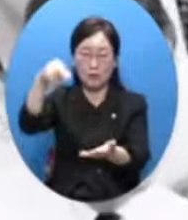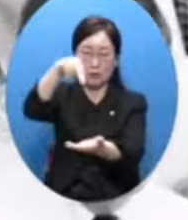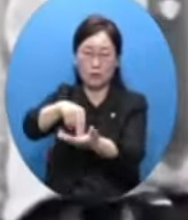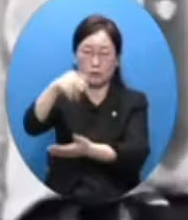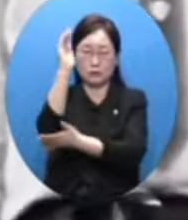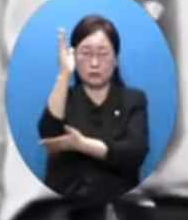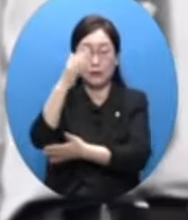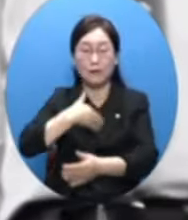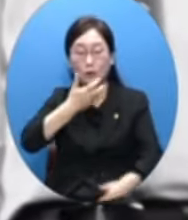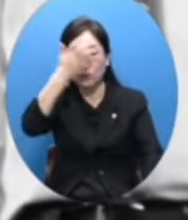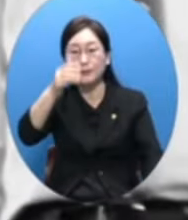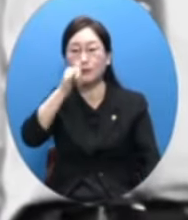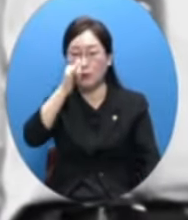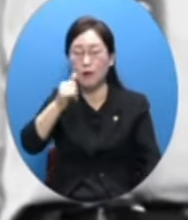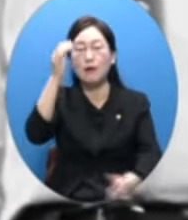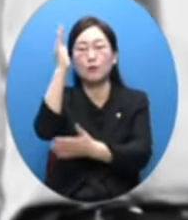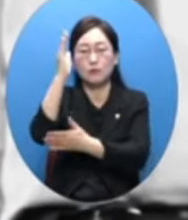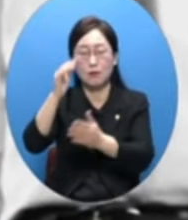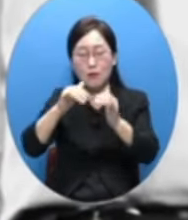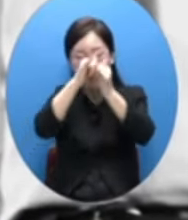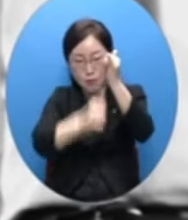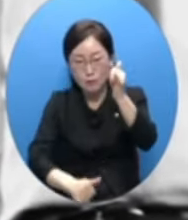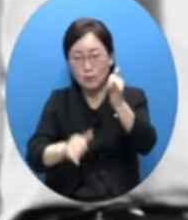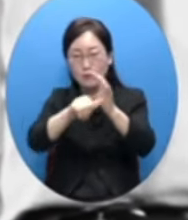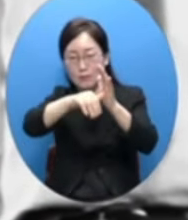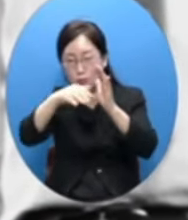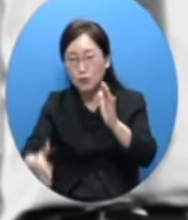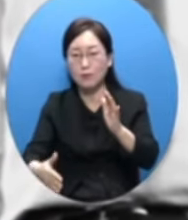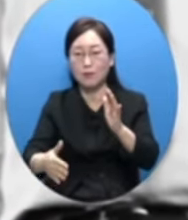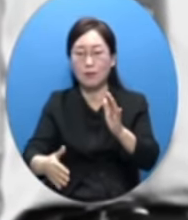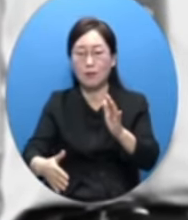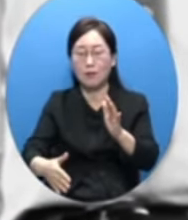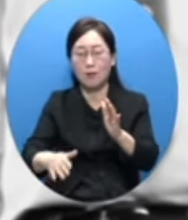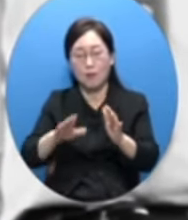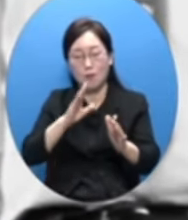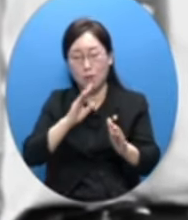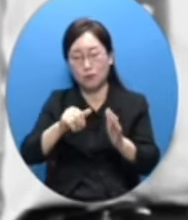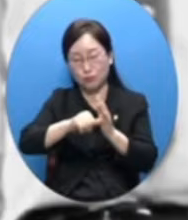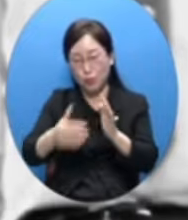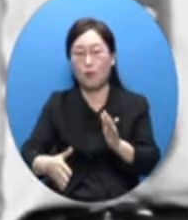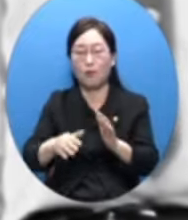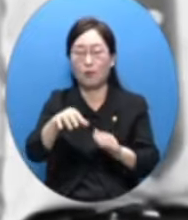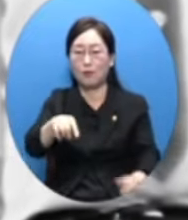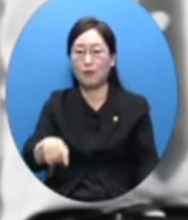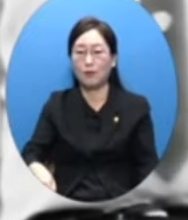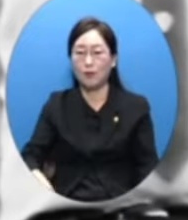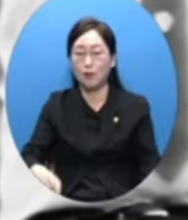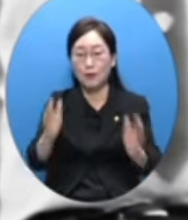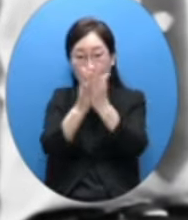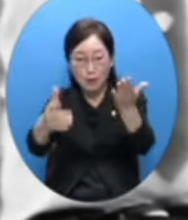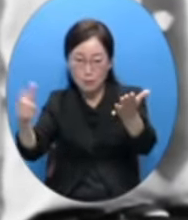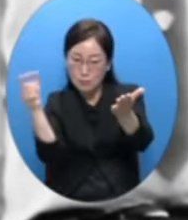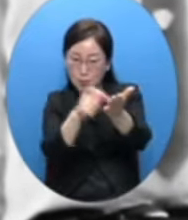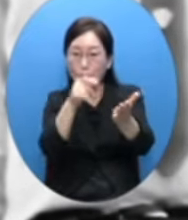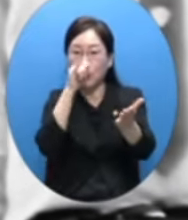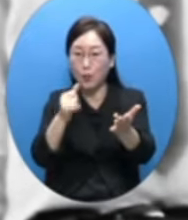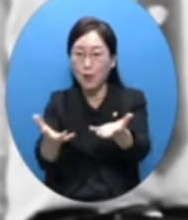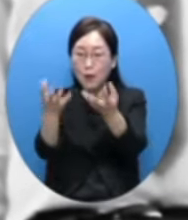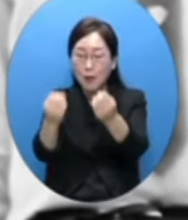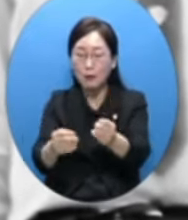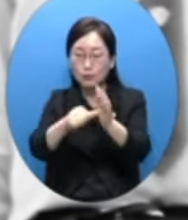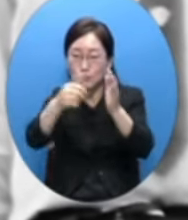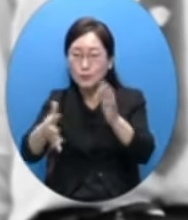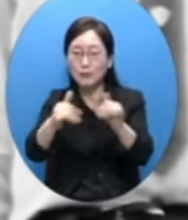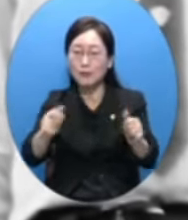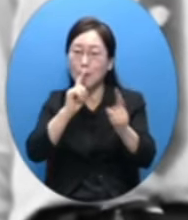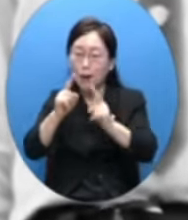있는데 인류 역사 가운데 최고의 명연설 중에 하나로 꼽힙니다. 교과서에도 많이 실려있고 또 수많은 유명인들이